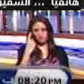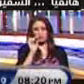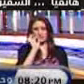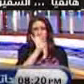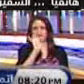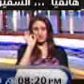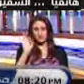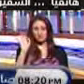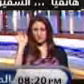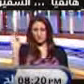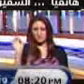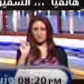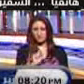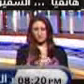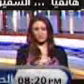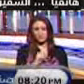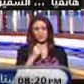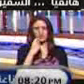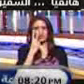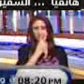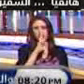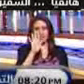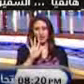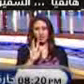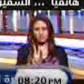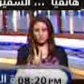61 3 0. يعني